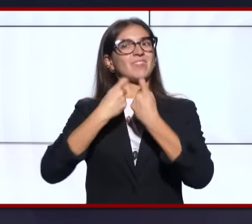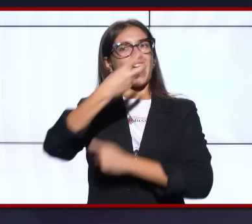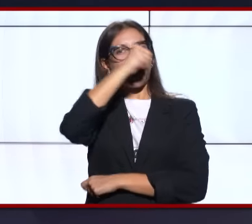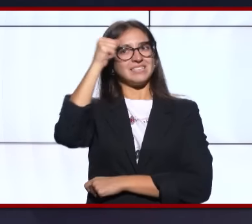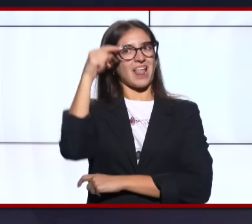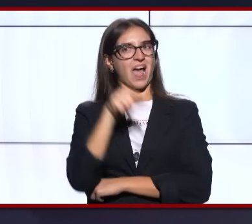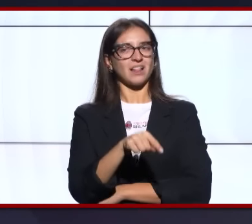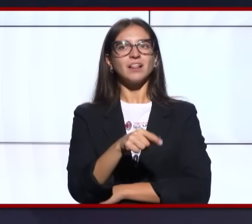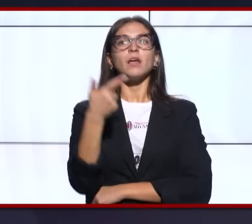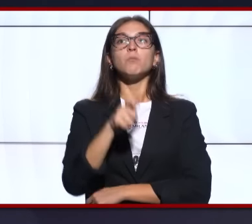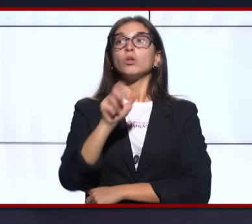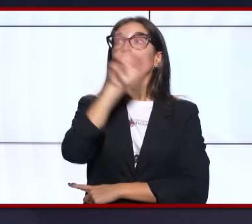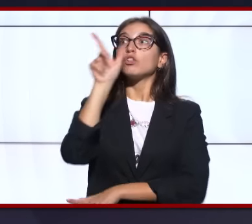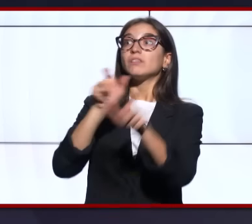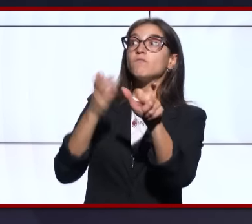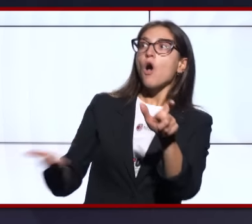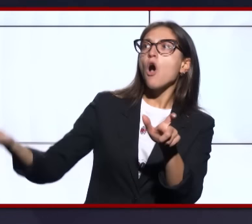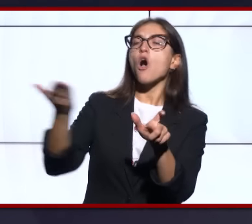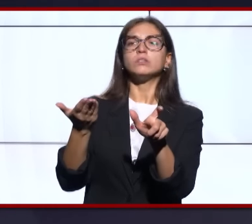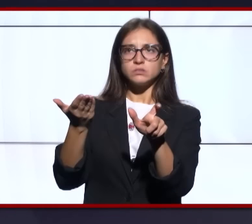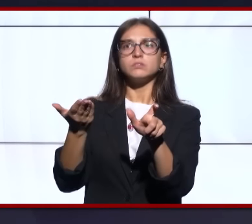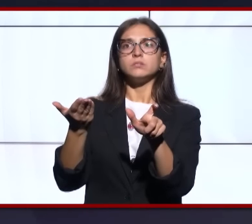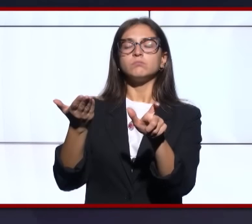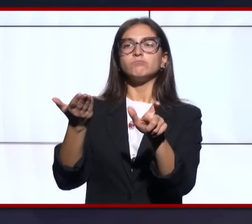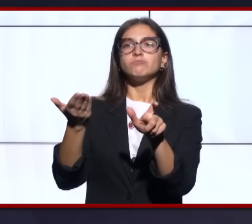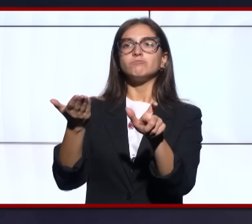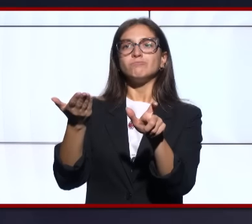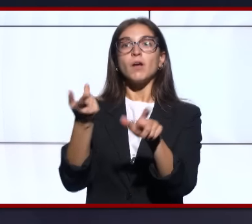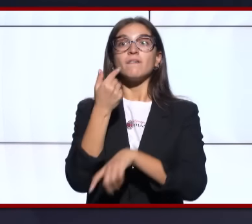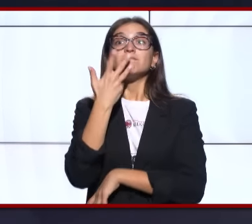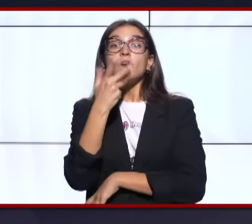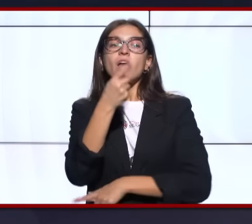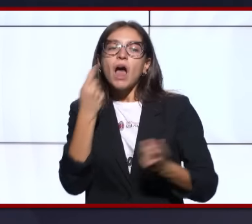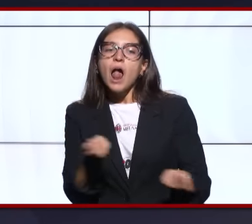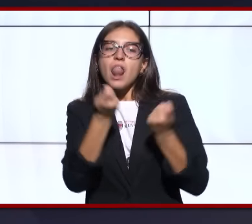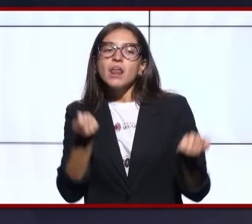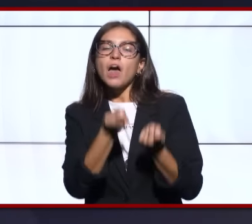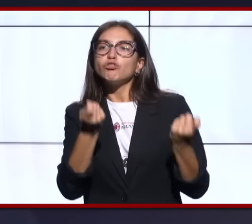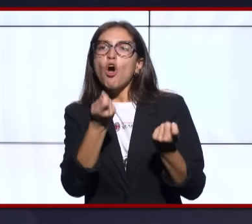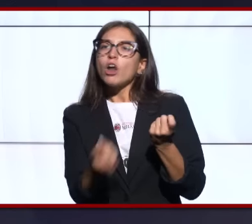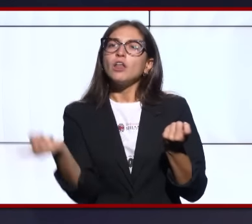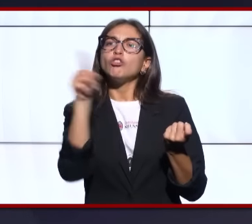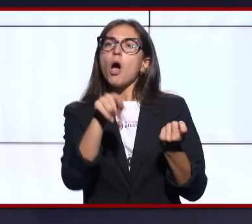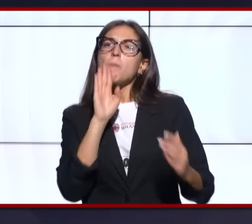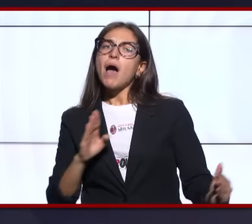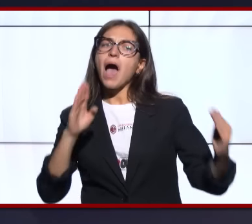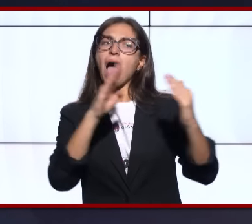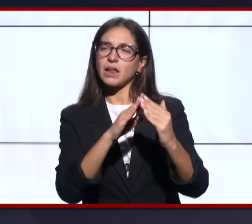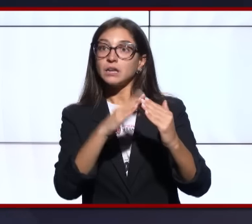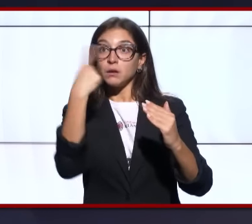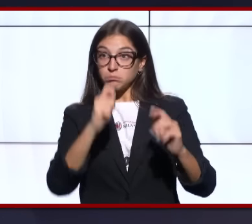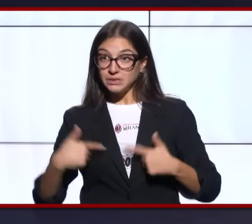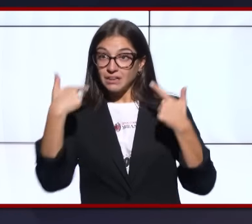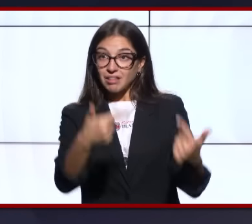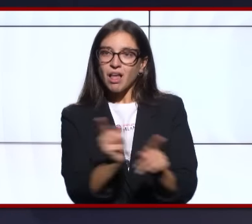invocavano sulla panchina del Milan chi lo voleva l'allenatore che domani lei affronterà le chiedo se questo le dà una motivazione